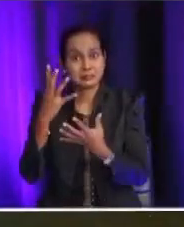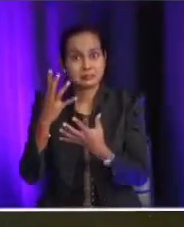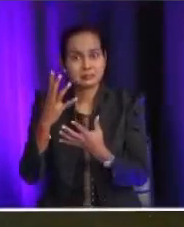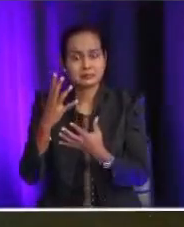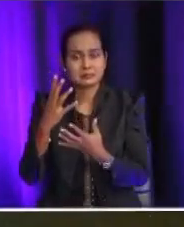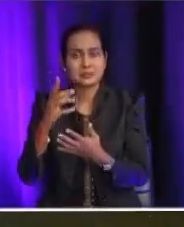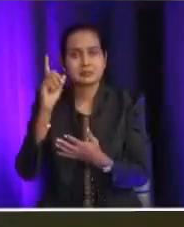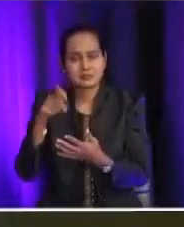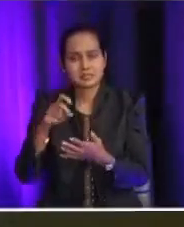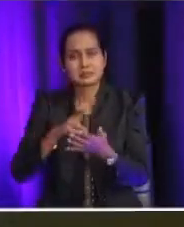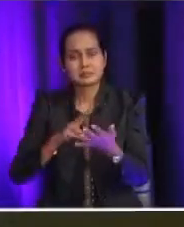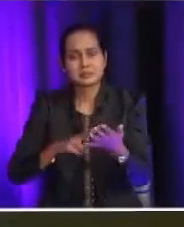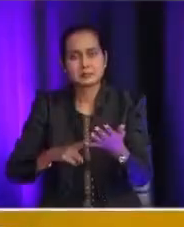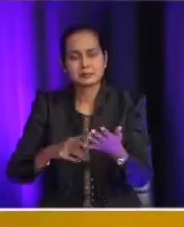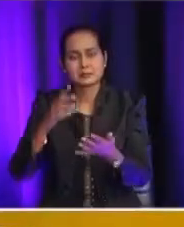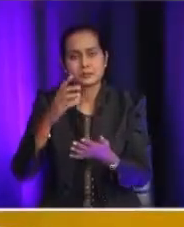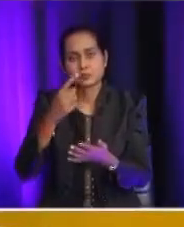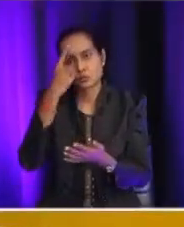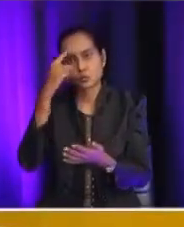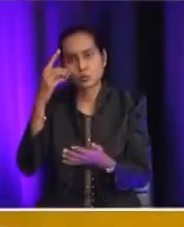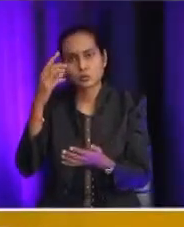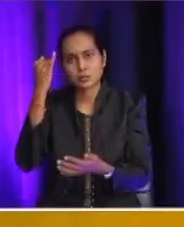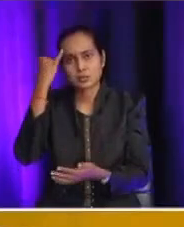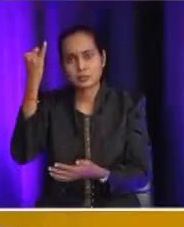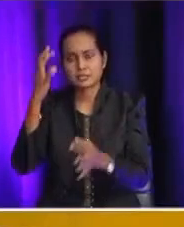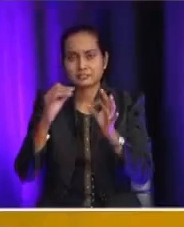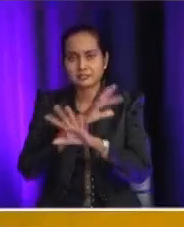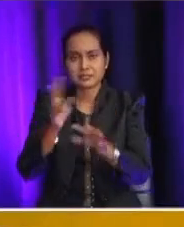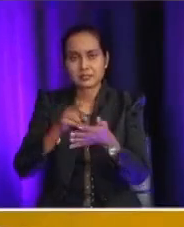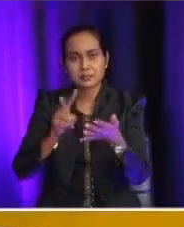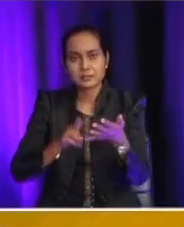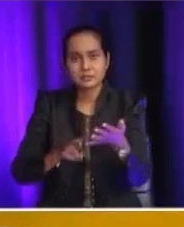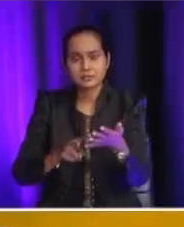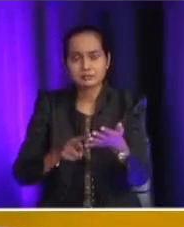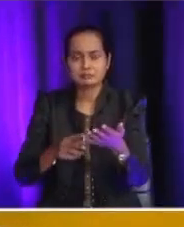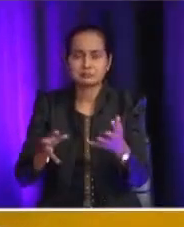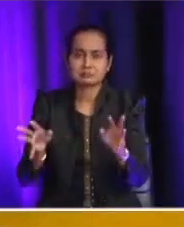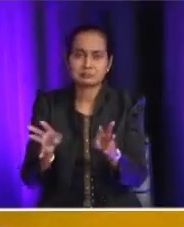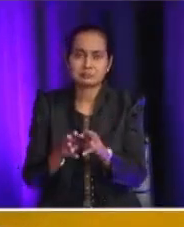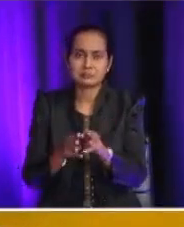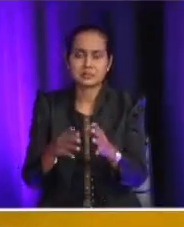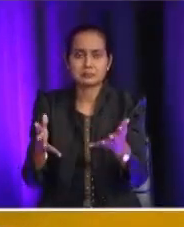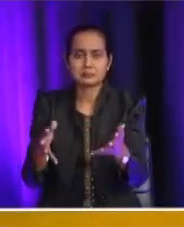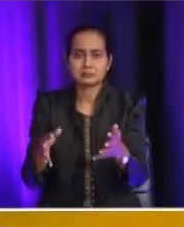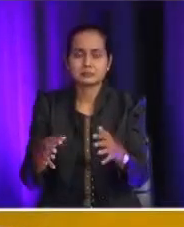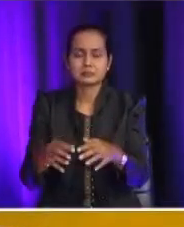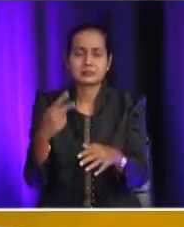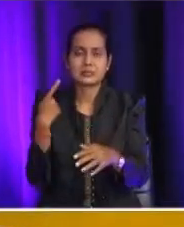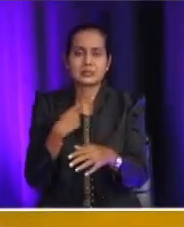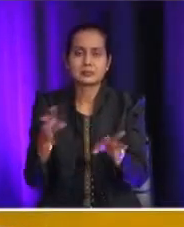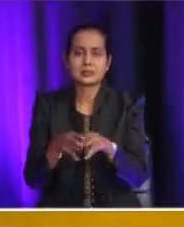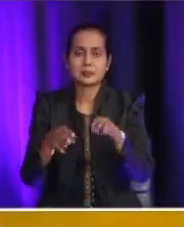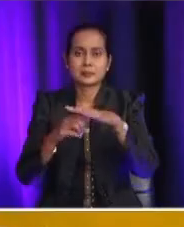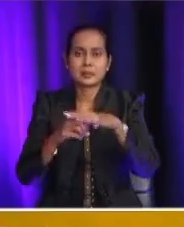kena membaca demi ilmu. Kalau kita tidak membaca, ibarat kata kita seperti katak di bawah